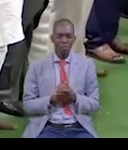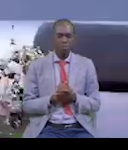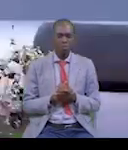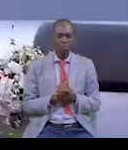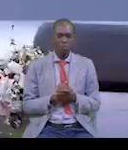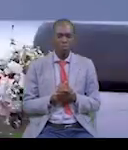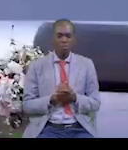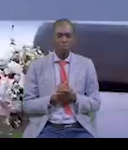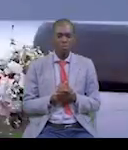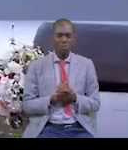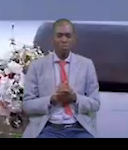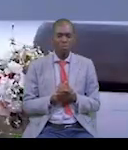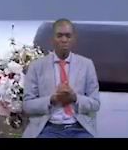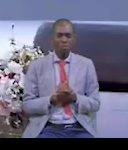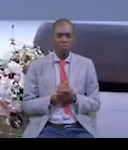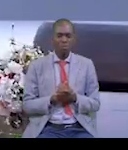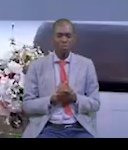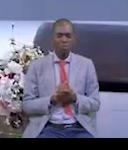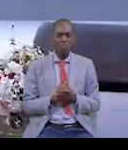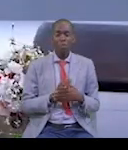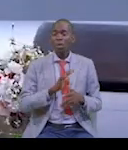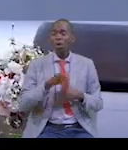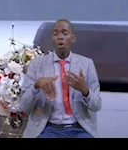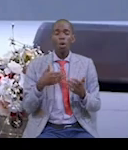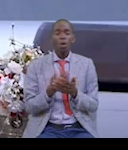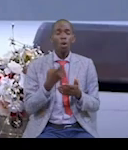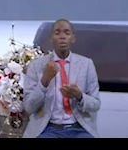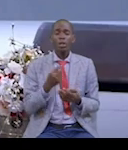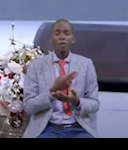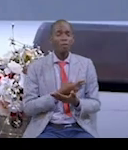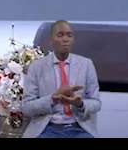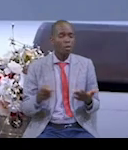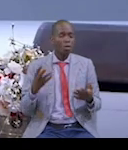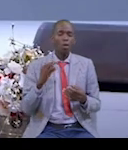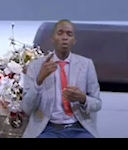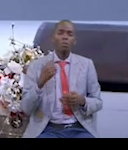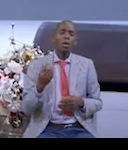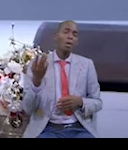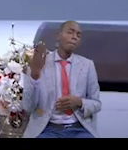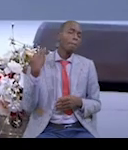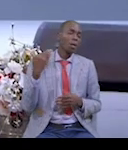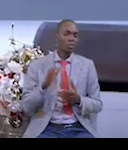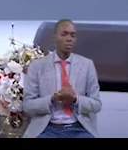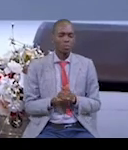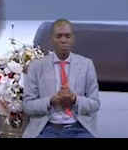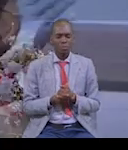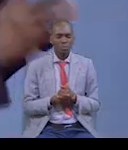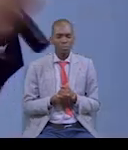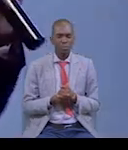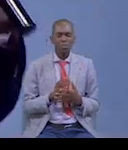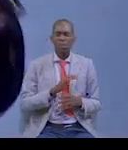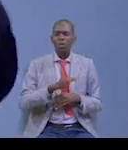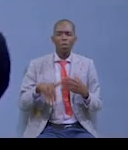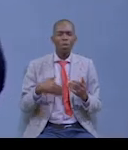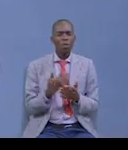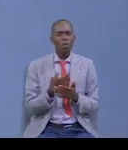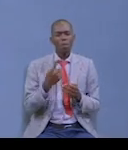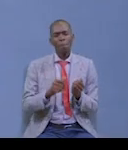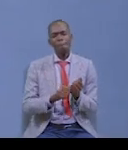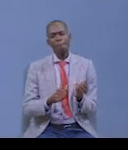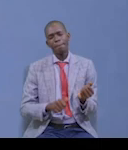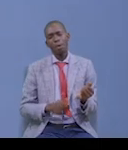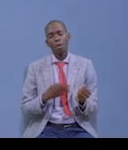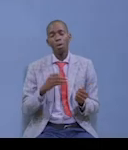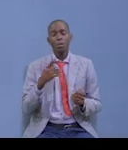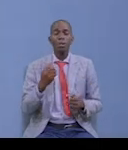నామములో తొలగించబడును గాక. All the failure of the past, గత కాలము వైఫల్యాలు. All the backsliding of the